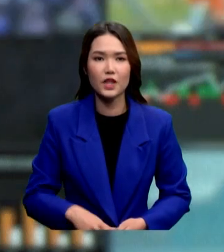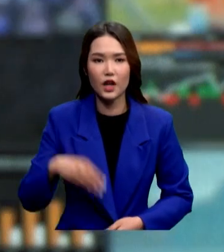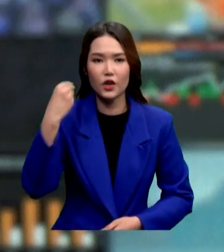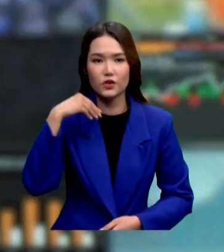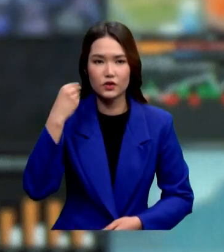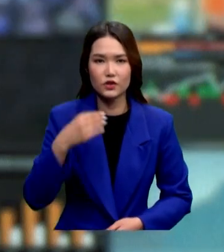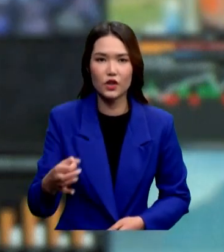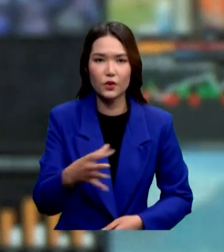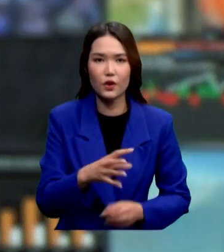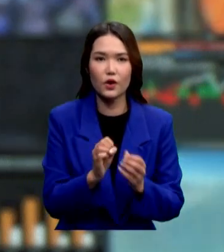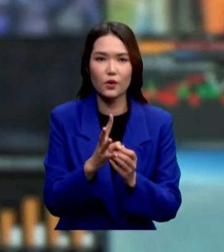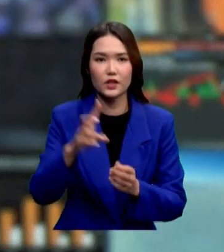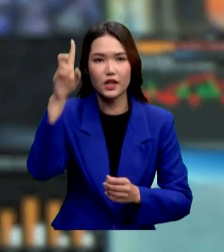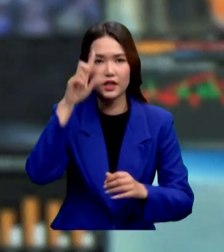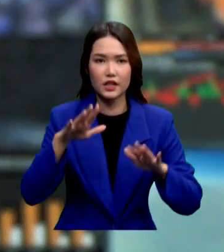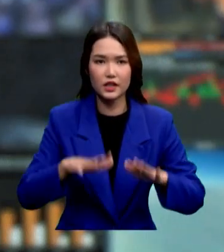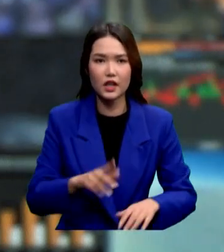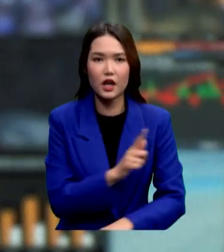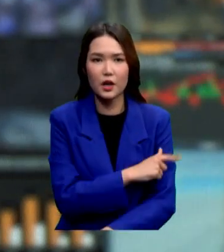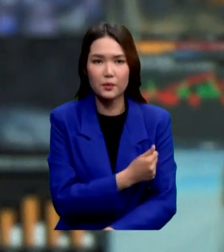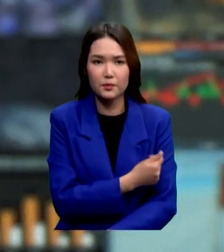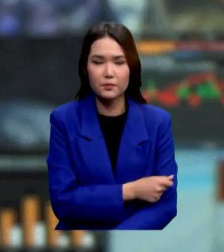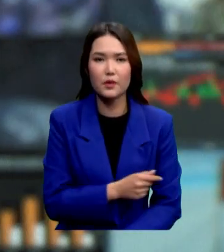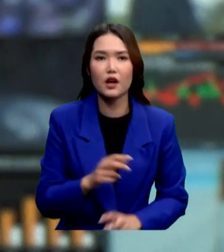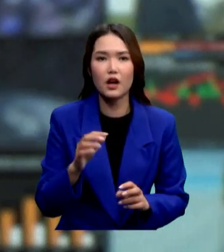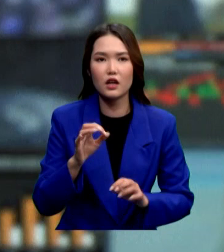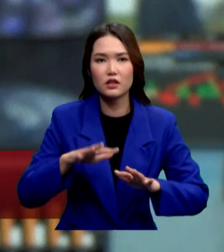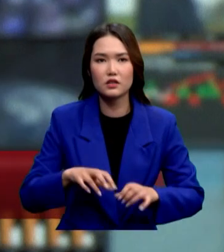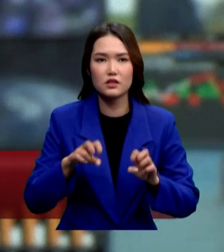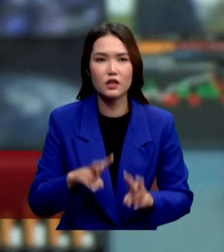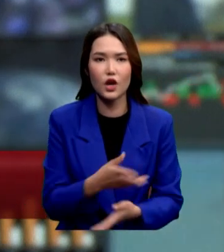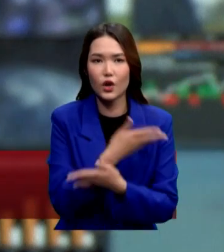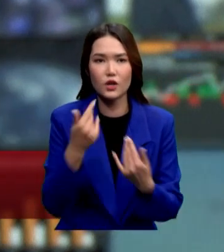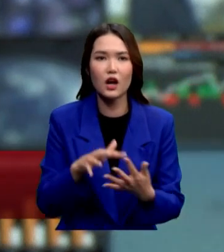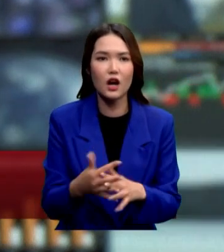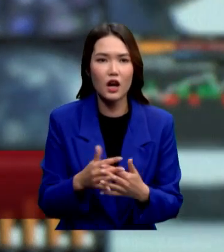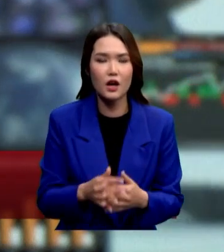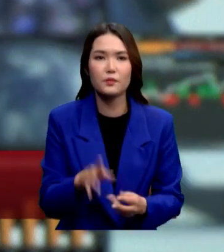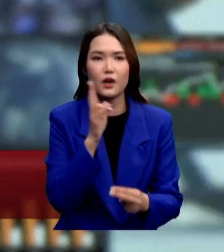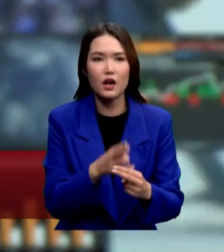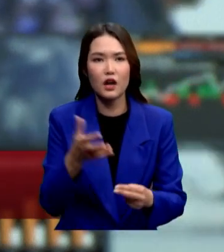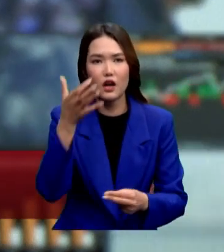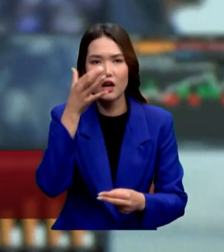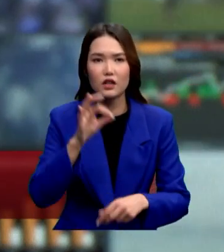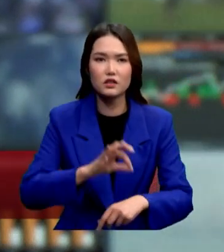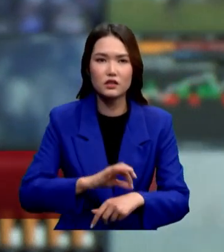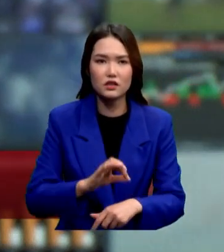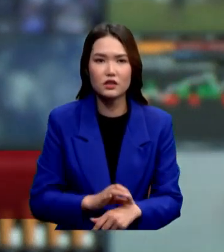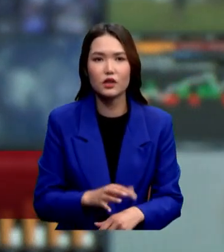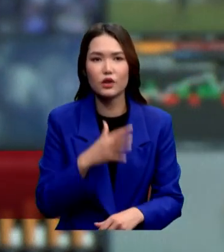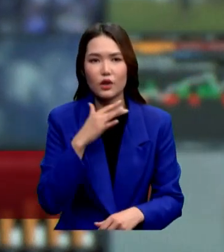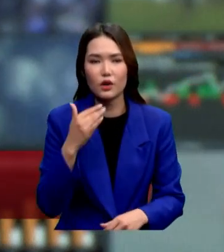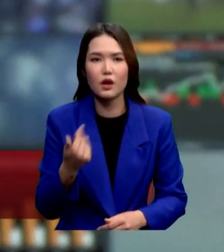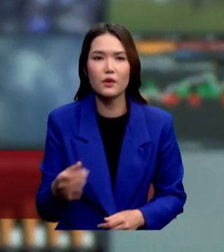Түркістан облысының 14 елді мекенінде медициналық бекет атымен жоқ. Ауылдағы ағайын бас ауырып, балтырсыздай қалса